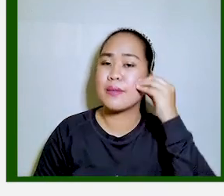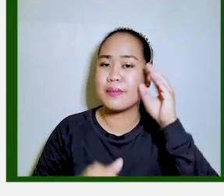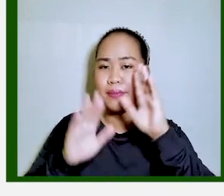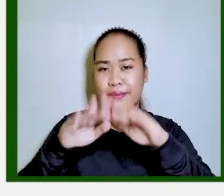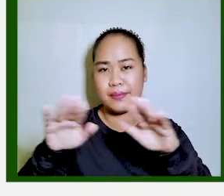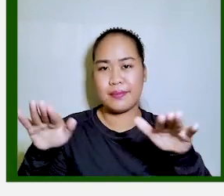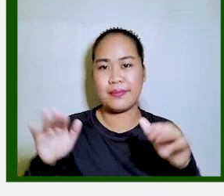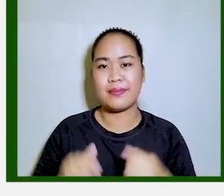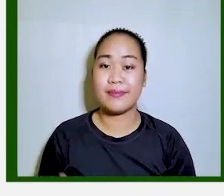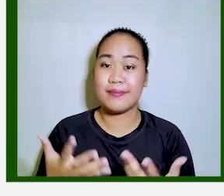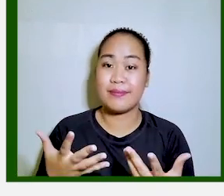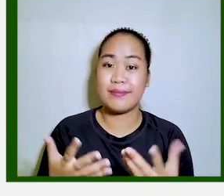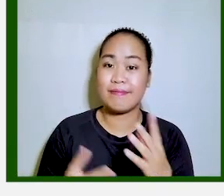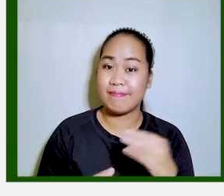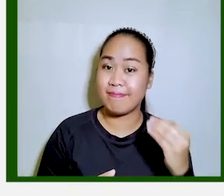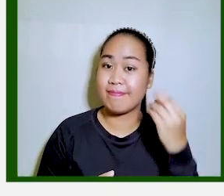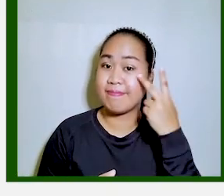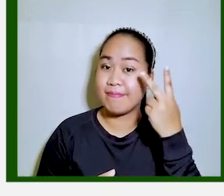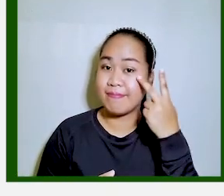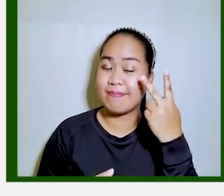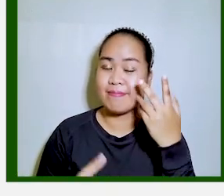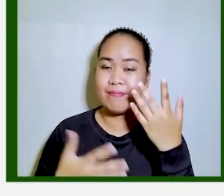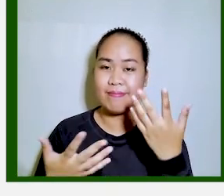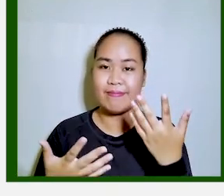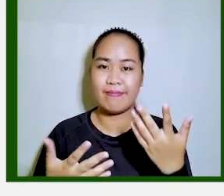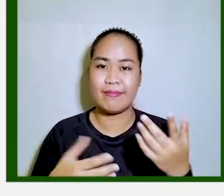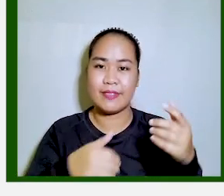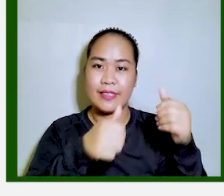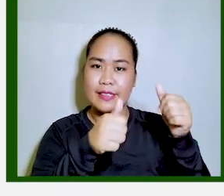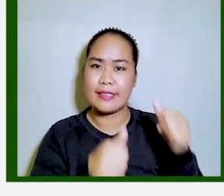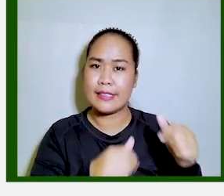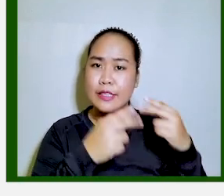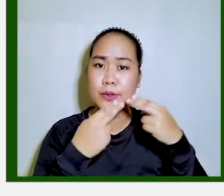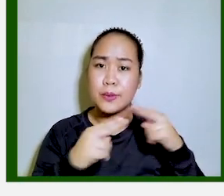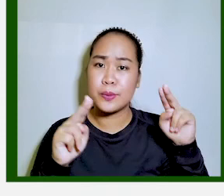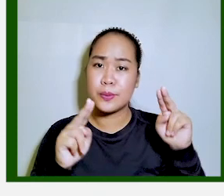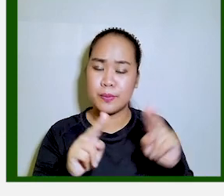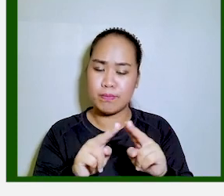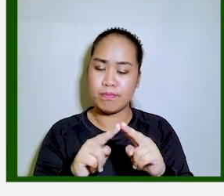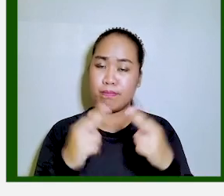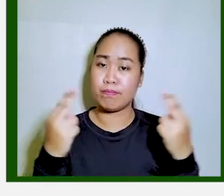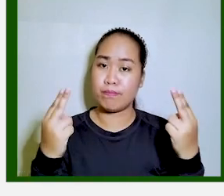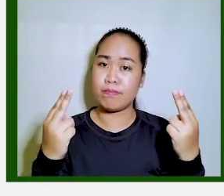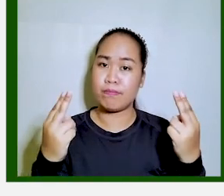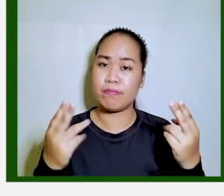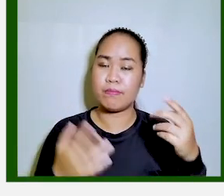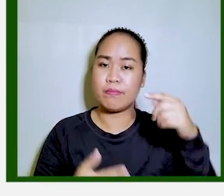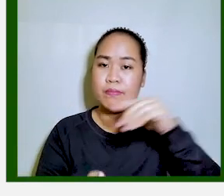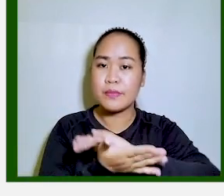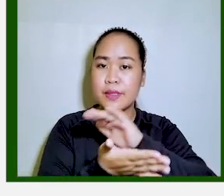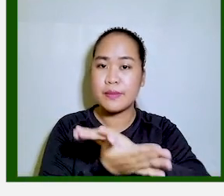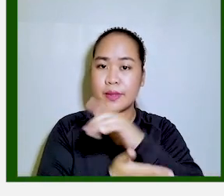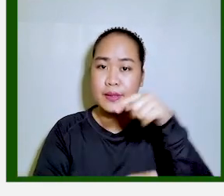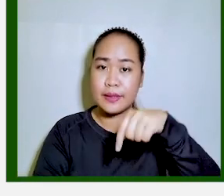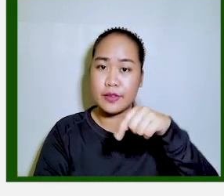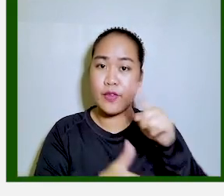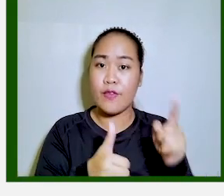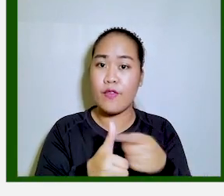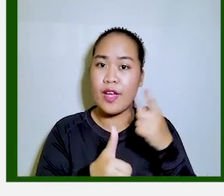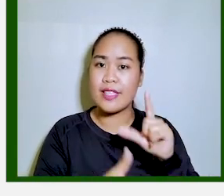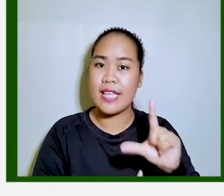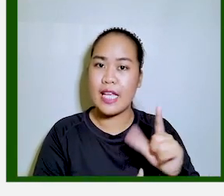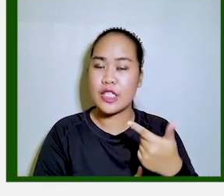bata. And nakita naman po natin siguro sa mga pahayagan no, na ang Pasig City is the first LGU with